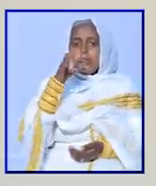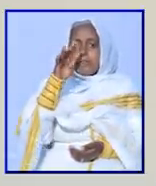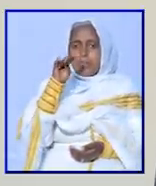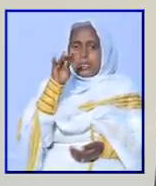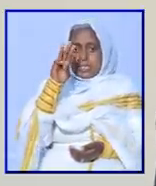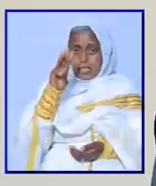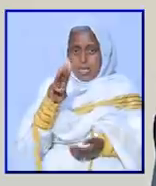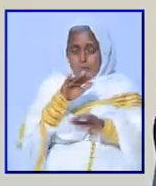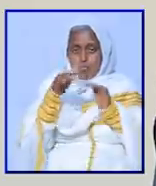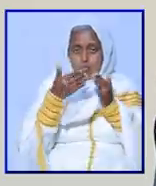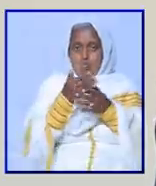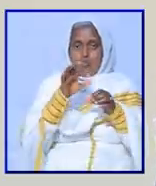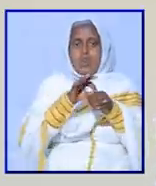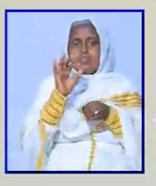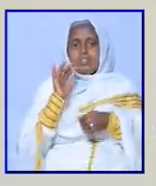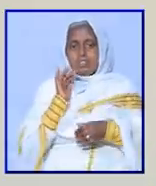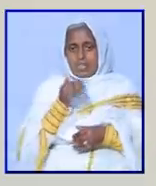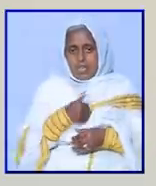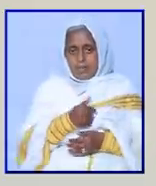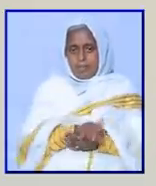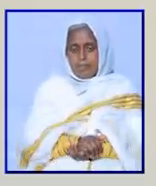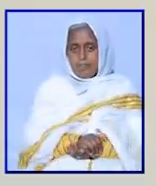ወመሰ ኩሉ ነፍስተነ